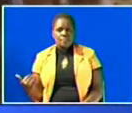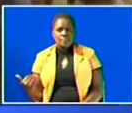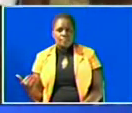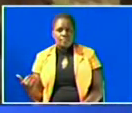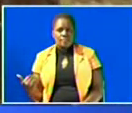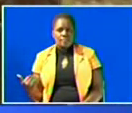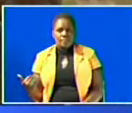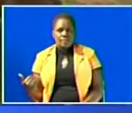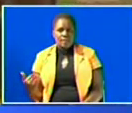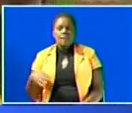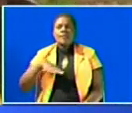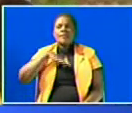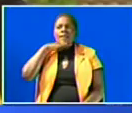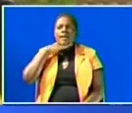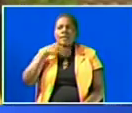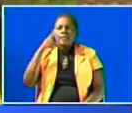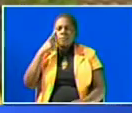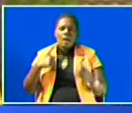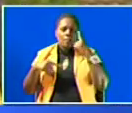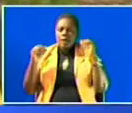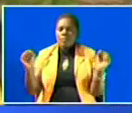kilio cha kifo haiepukiki.